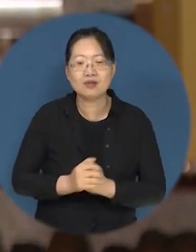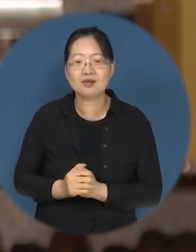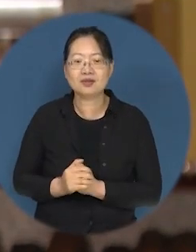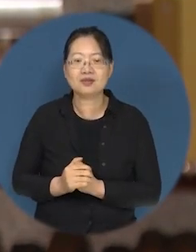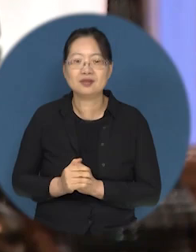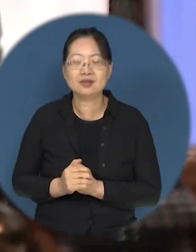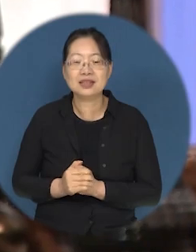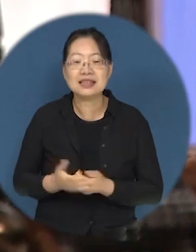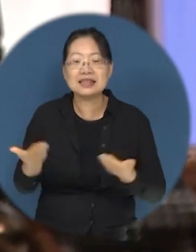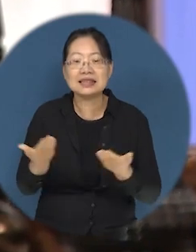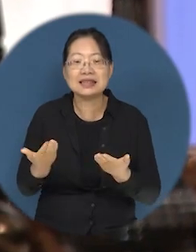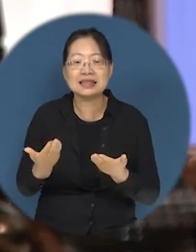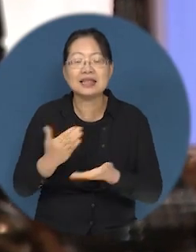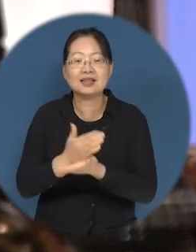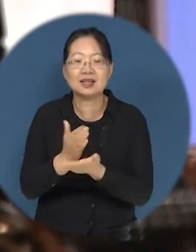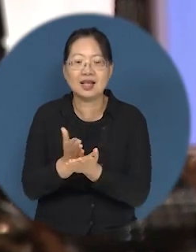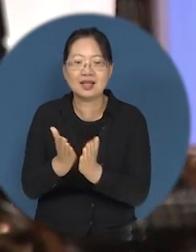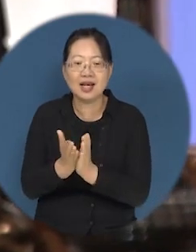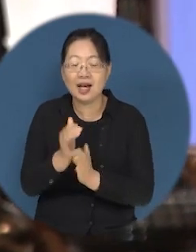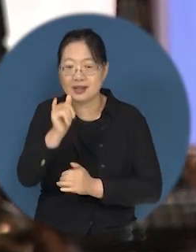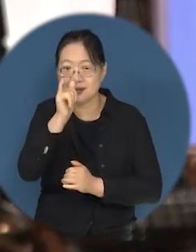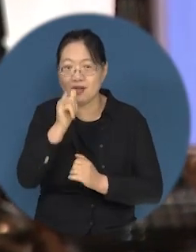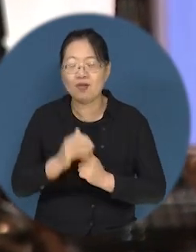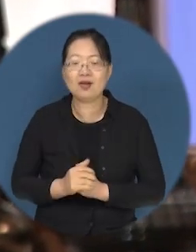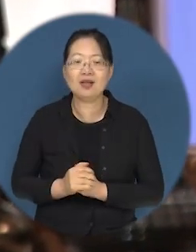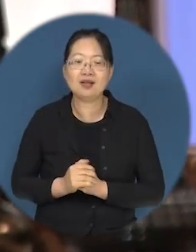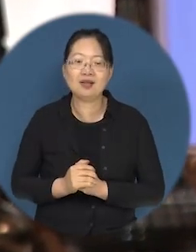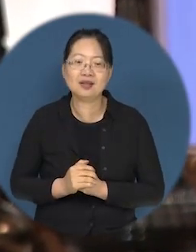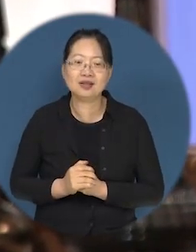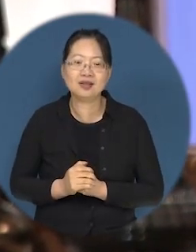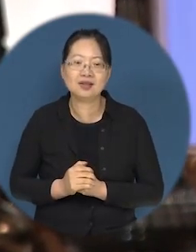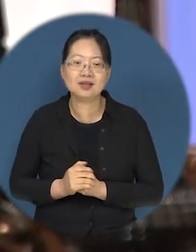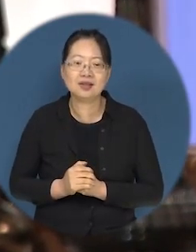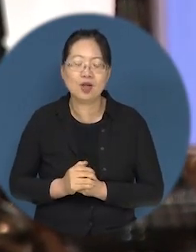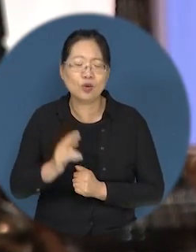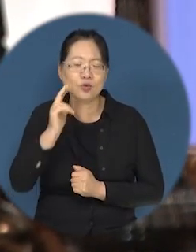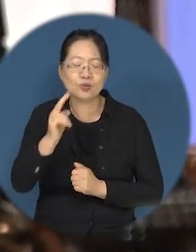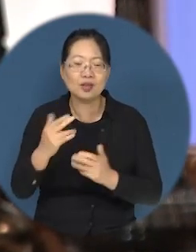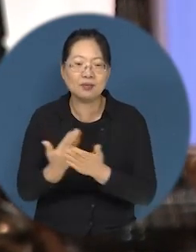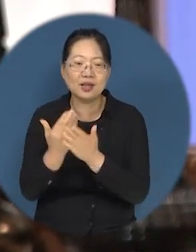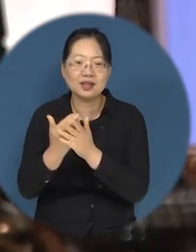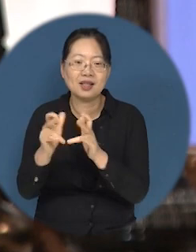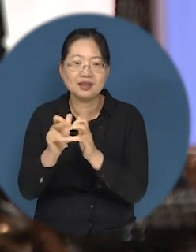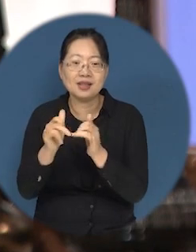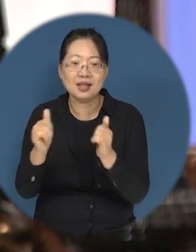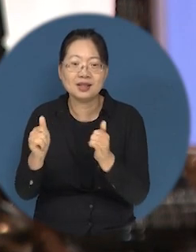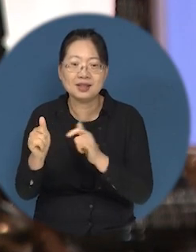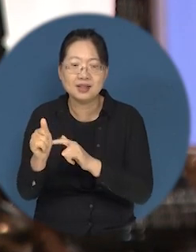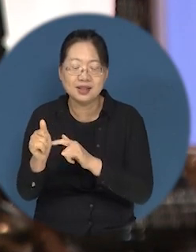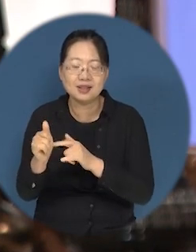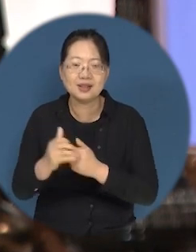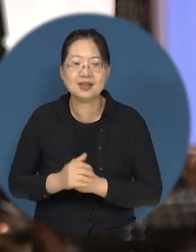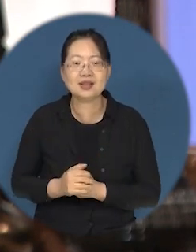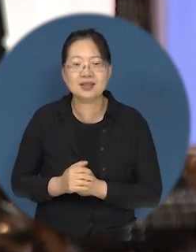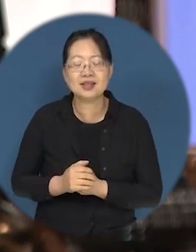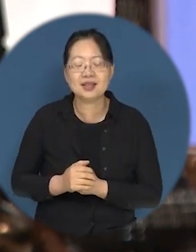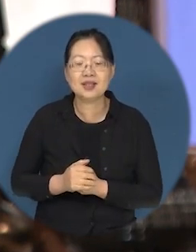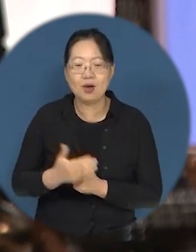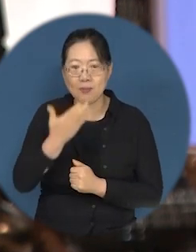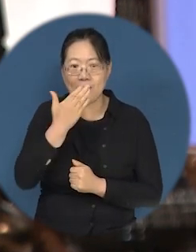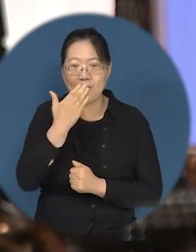하는 그 업무가 좀 다양하게 있는데요. 예. 이제 중증 발달 장애인들이 할 수 있는